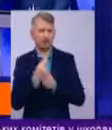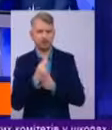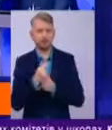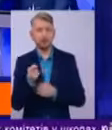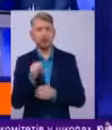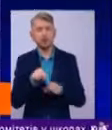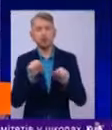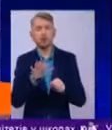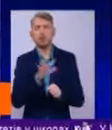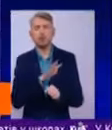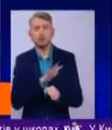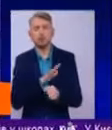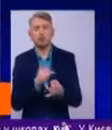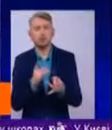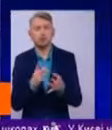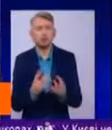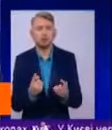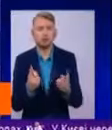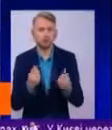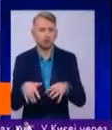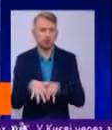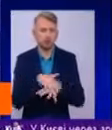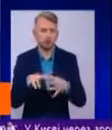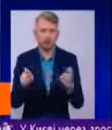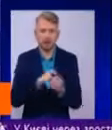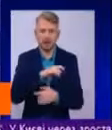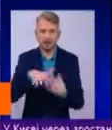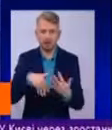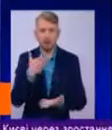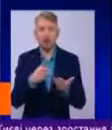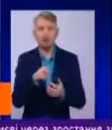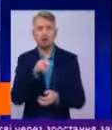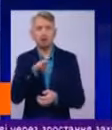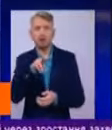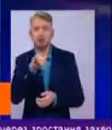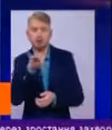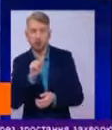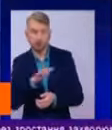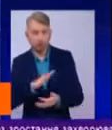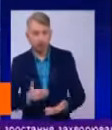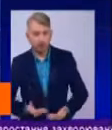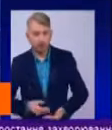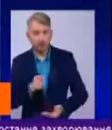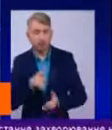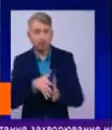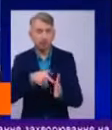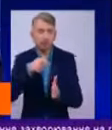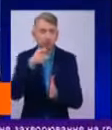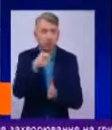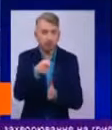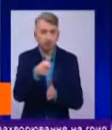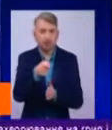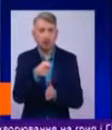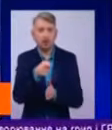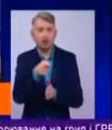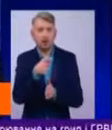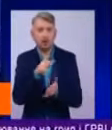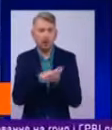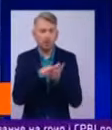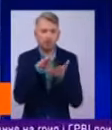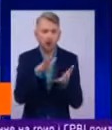тому може бути просто величезний суспільний скандал. Якби Петлюра був живий, він би подав на авторів за наклеп,